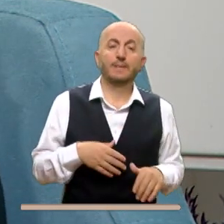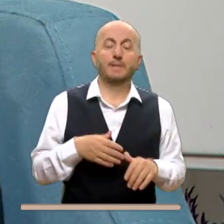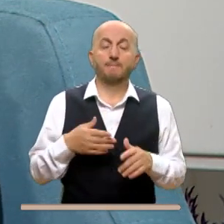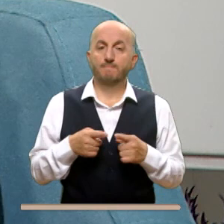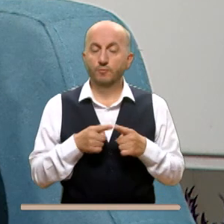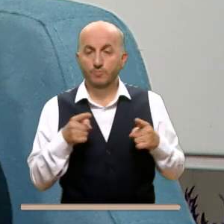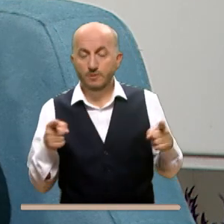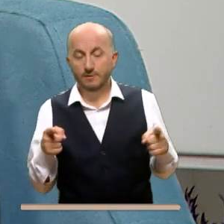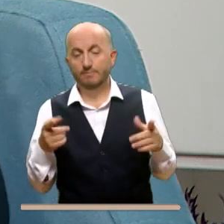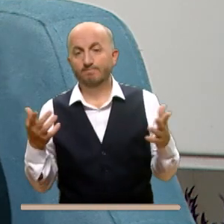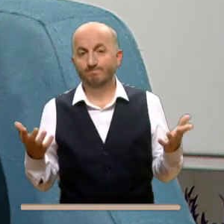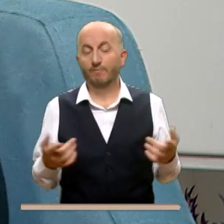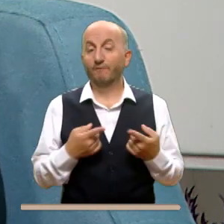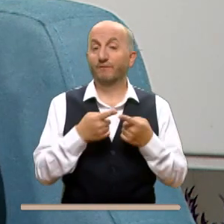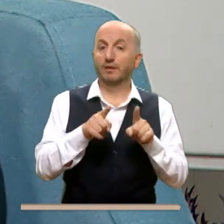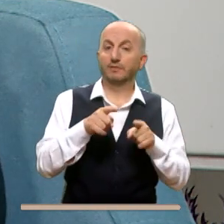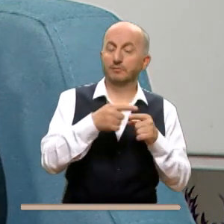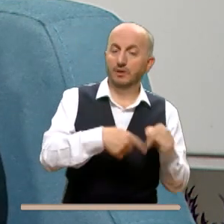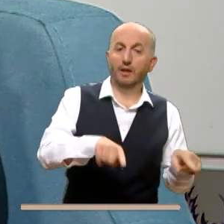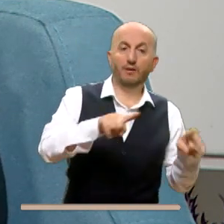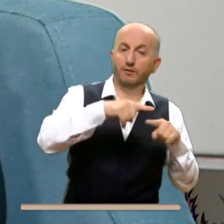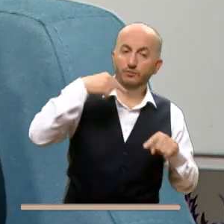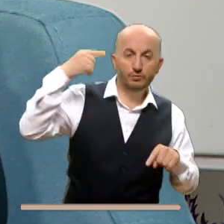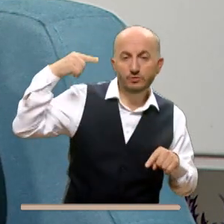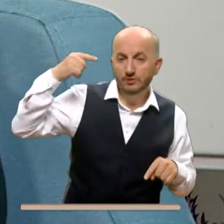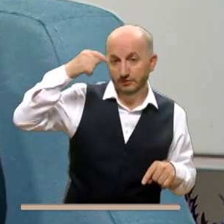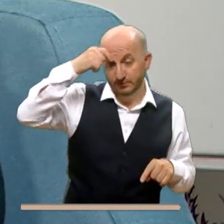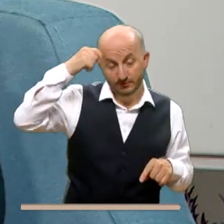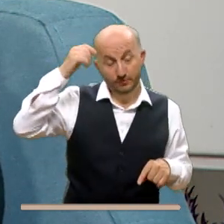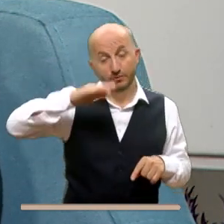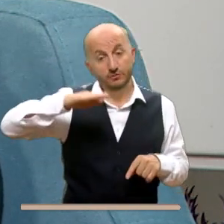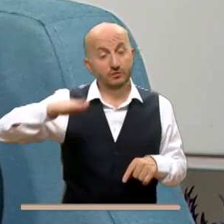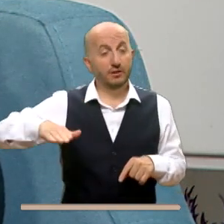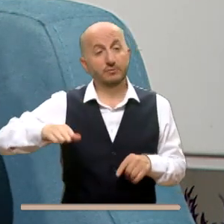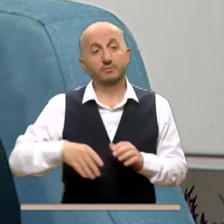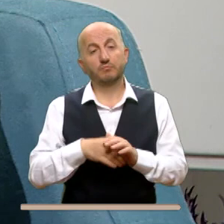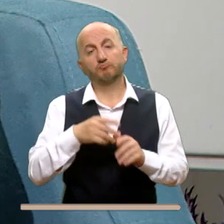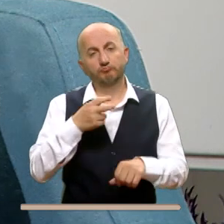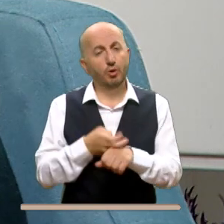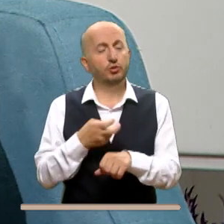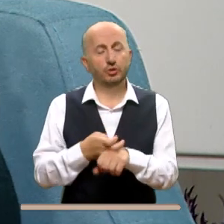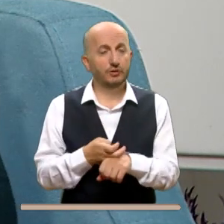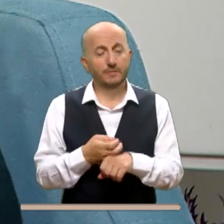süreci itibariyle belki daha farklı bir alan düşüneceksin. Öğrencilerimiz zaten başarılı bir